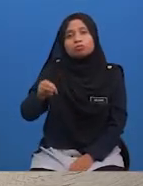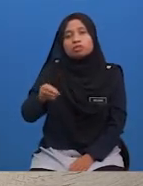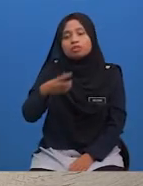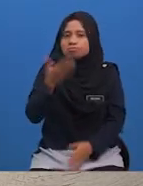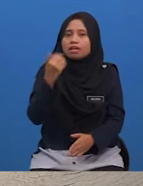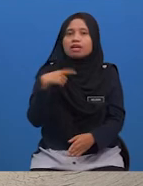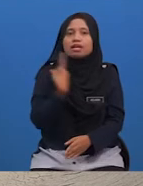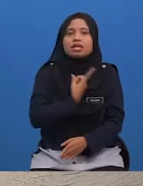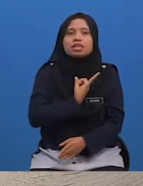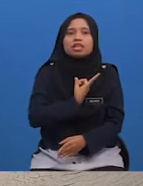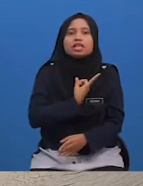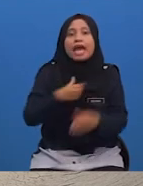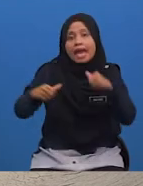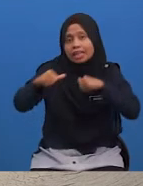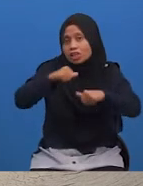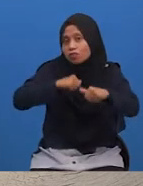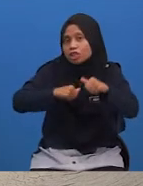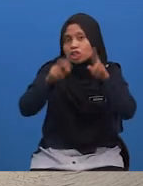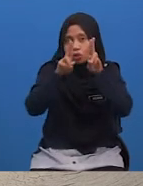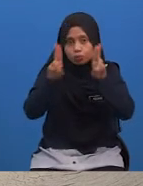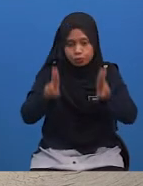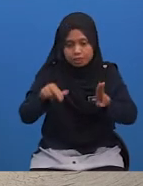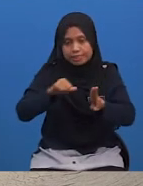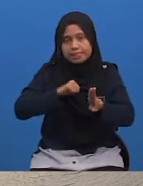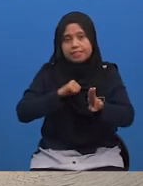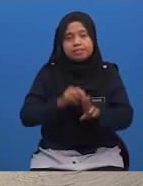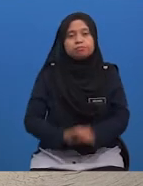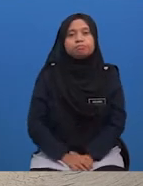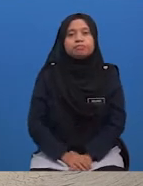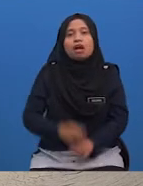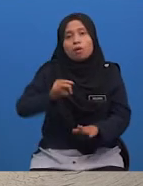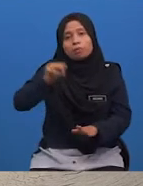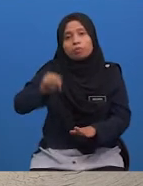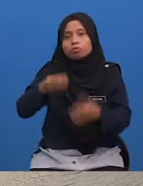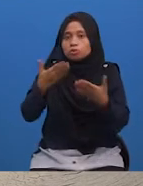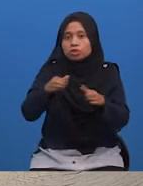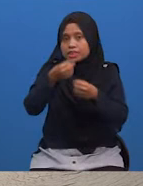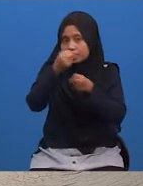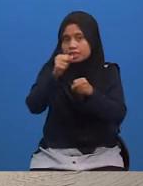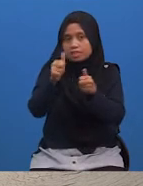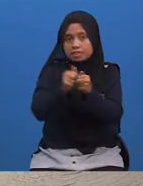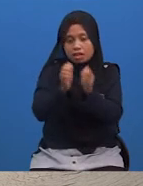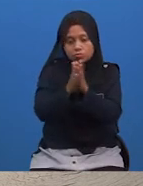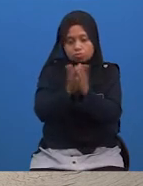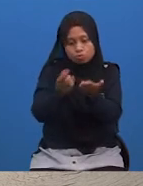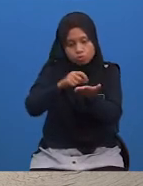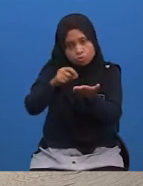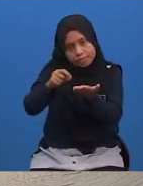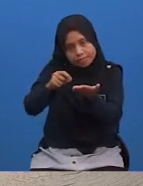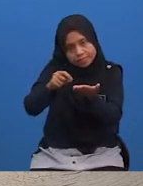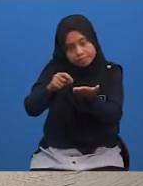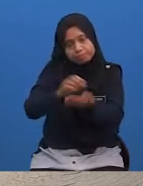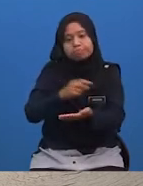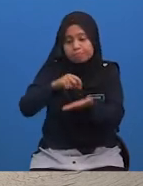Murid-murid, mari kita membuat aktiviti menguji diri. Murid-murid, sudah bersedia dengan buku tulis dan